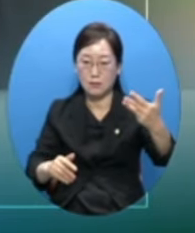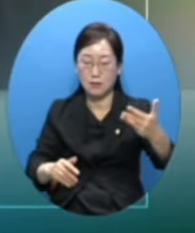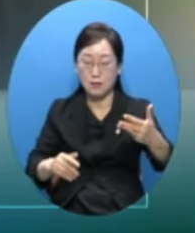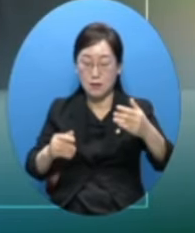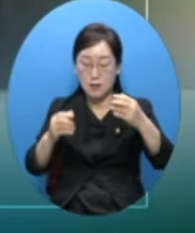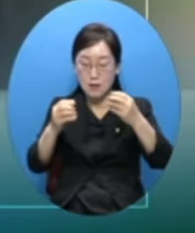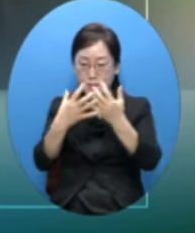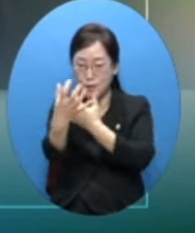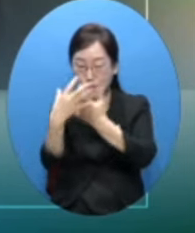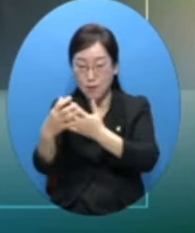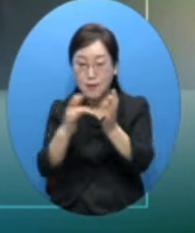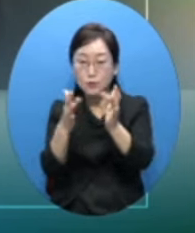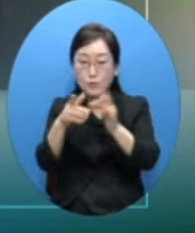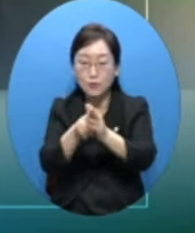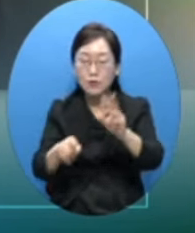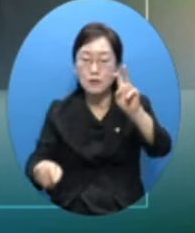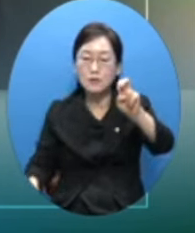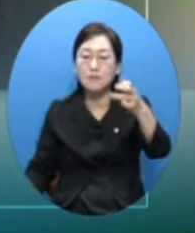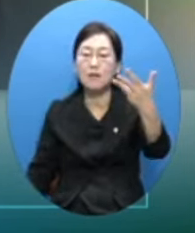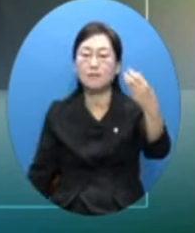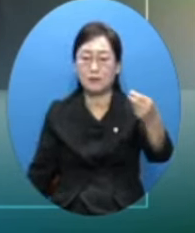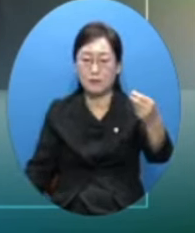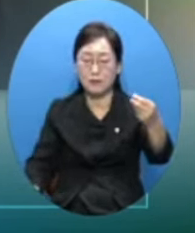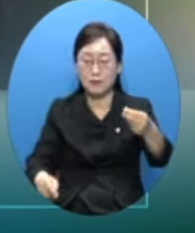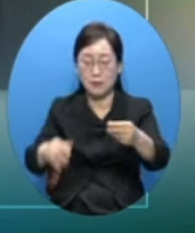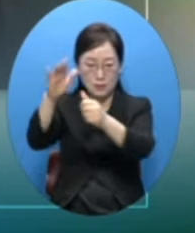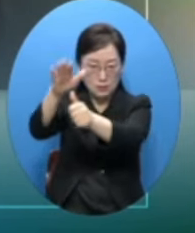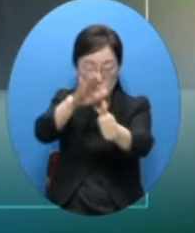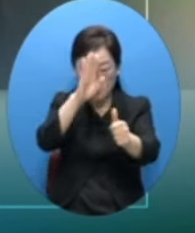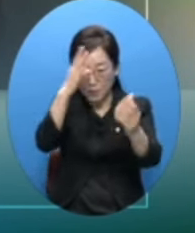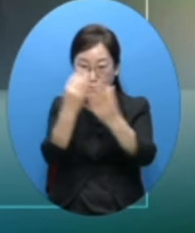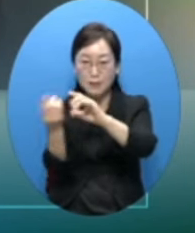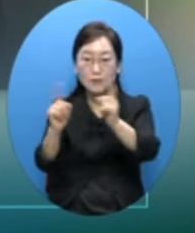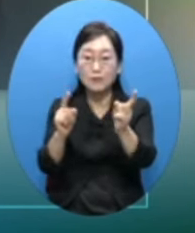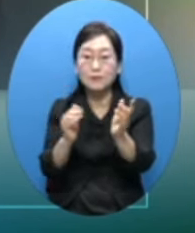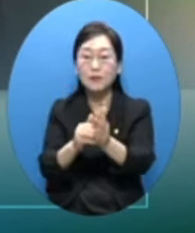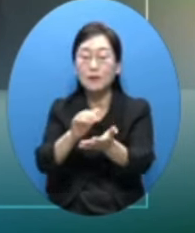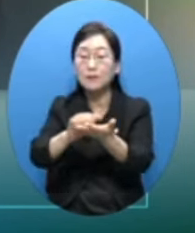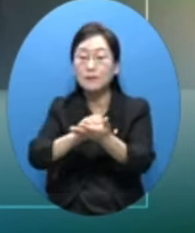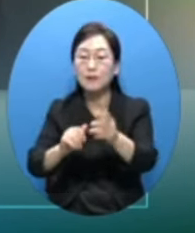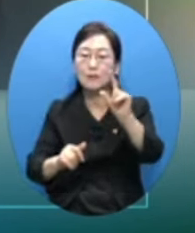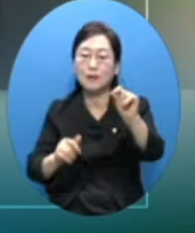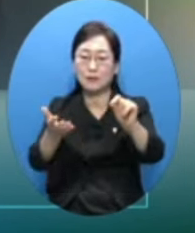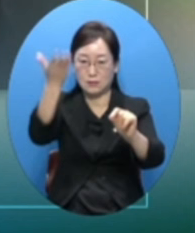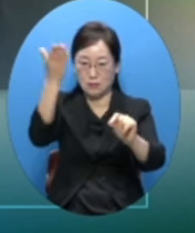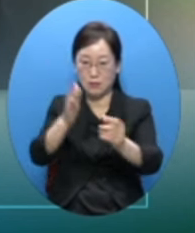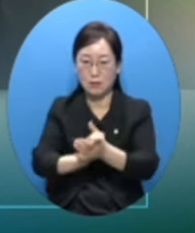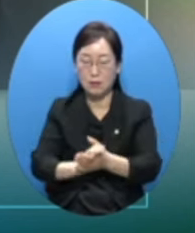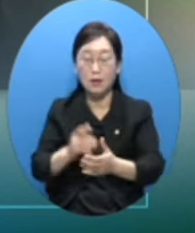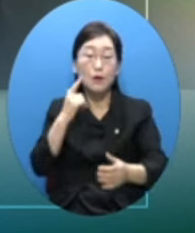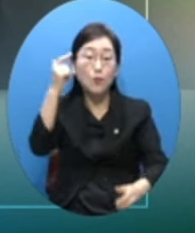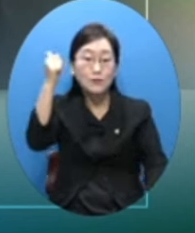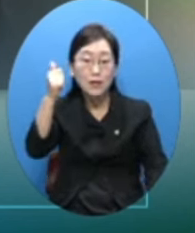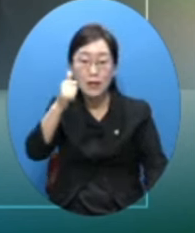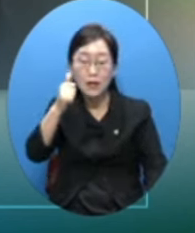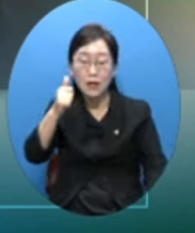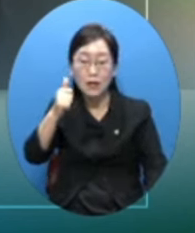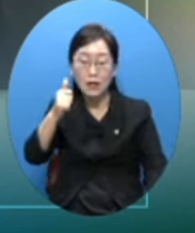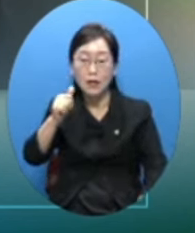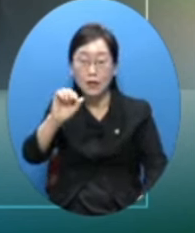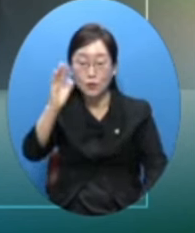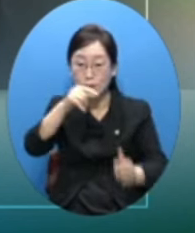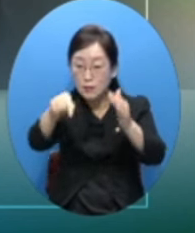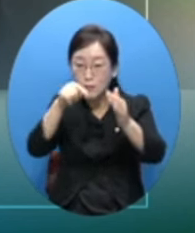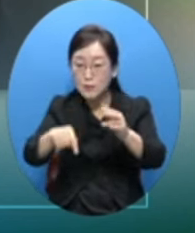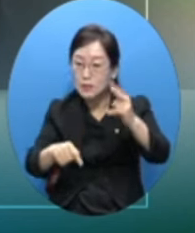결신자가 28만 명, 그가 기도해서 병 고친 받은 사람이 만 명이 넘고 목사 된 분 중에 200여